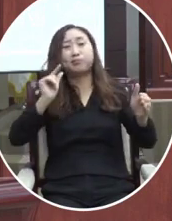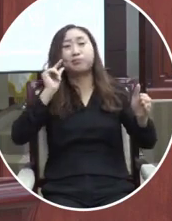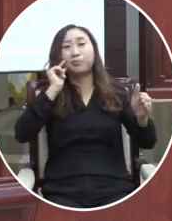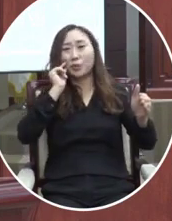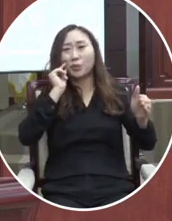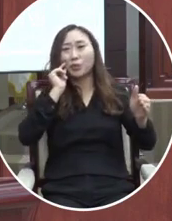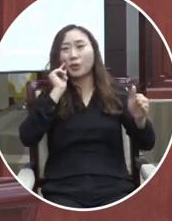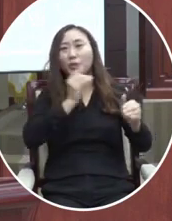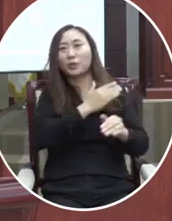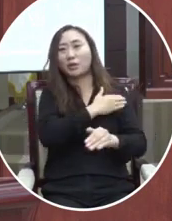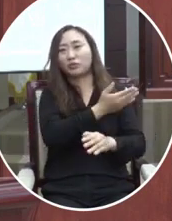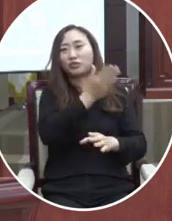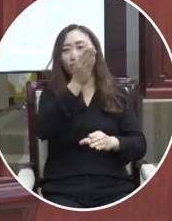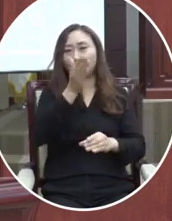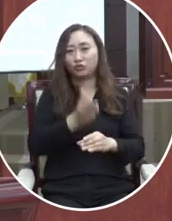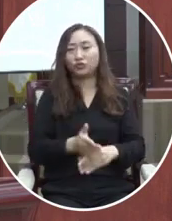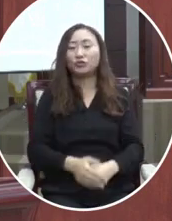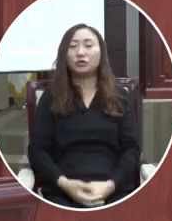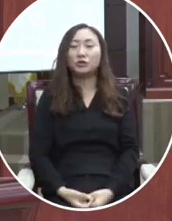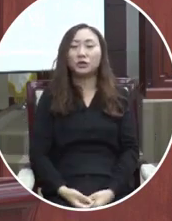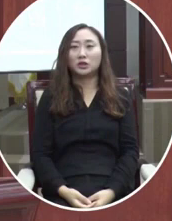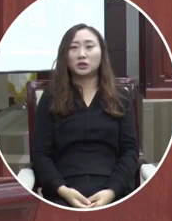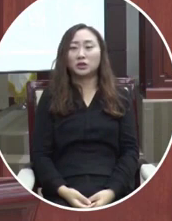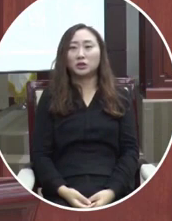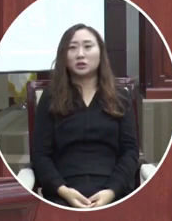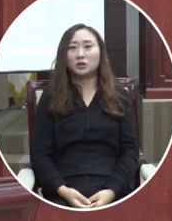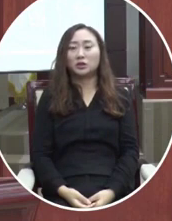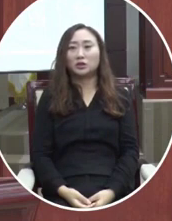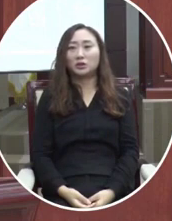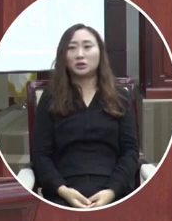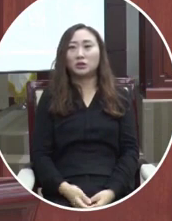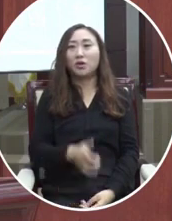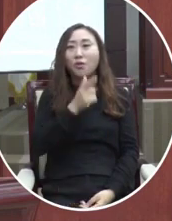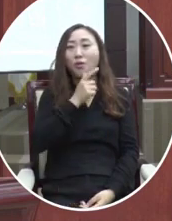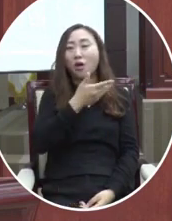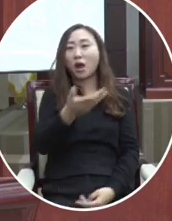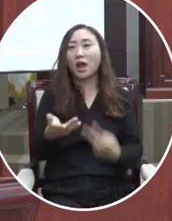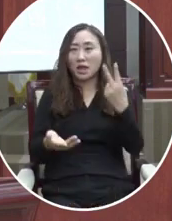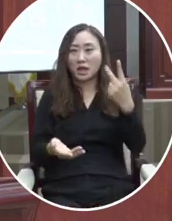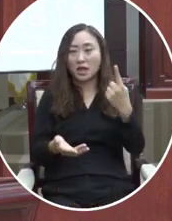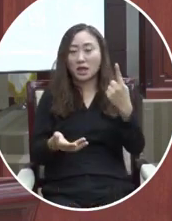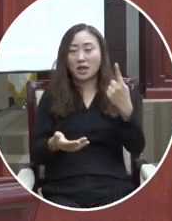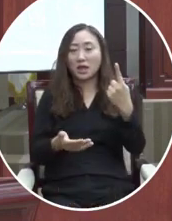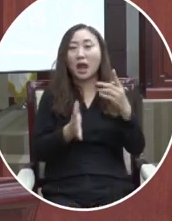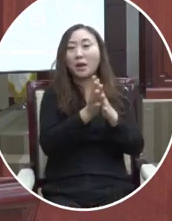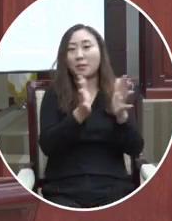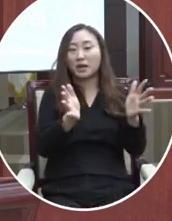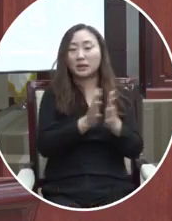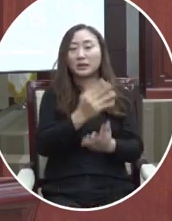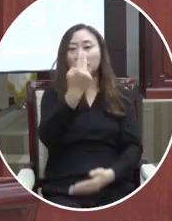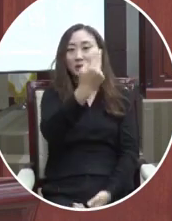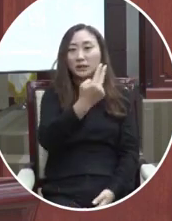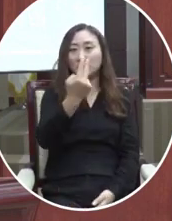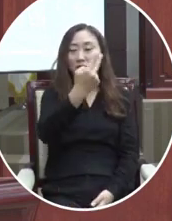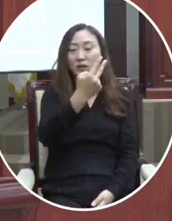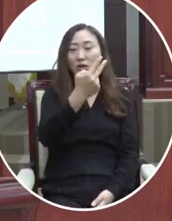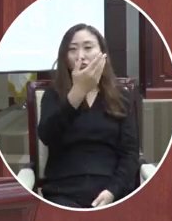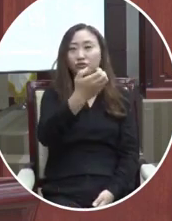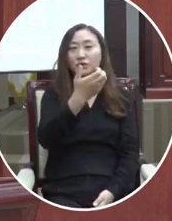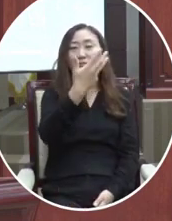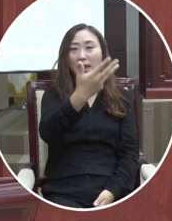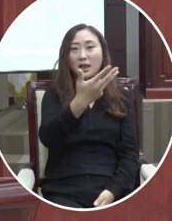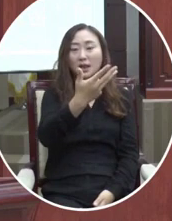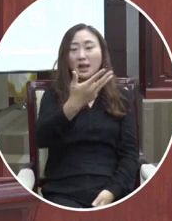못하고 위험을 감수하고 있습니다 월계 주공 1단 지에는 298세대